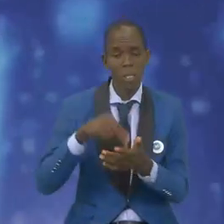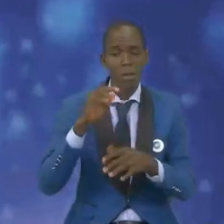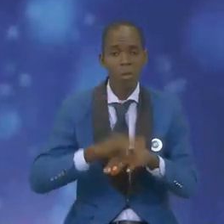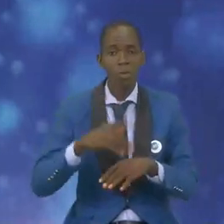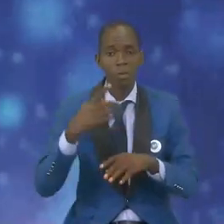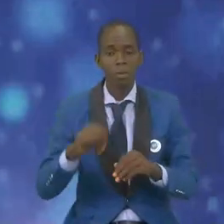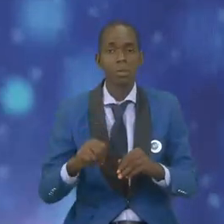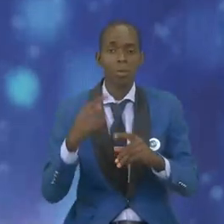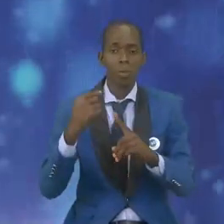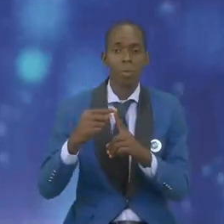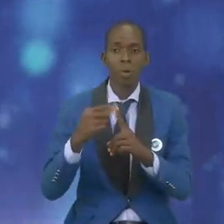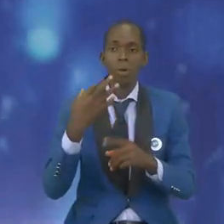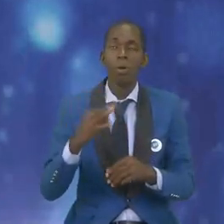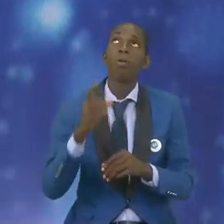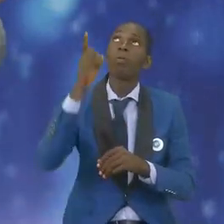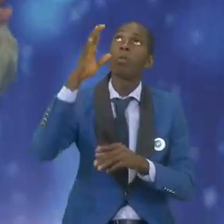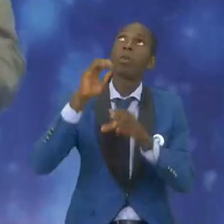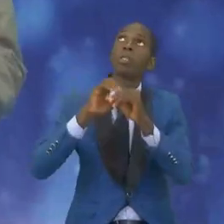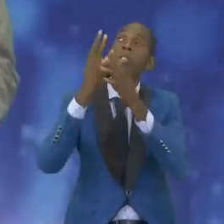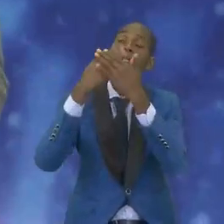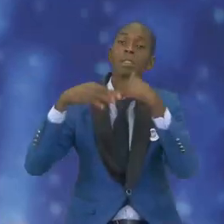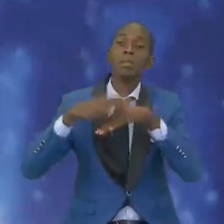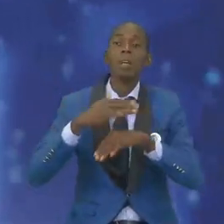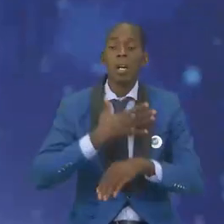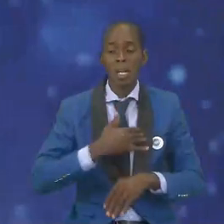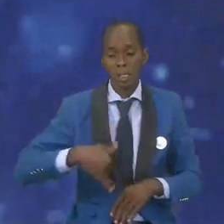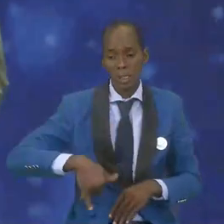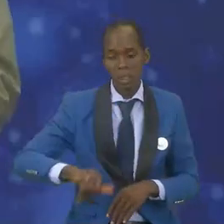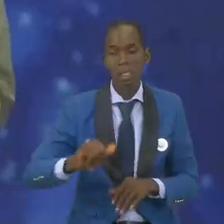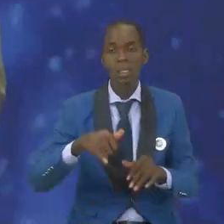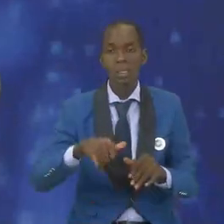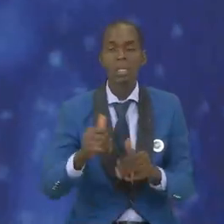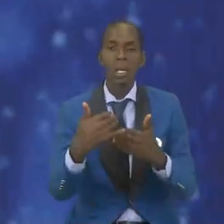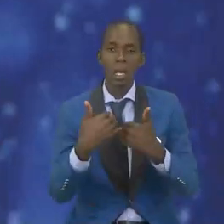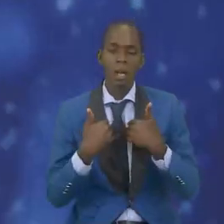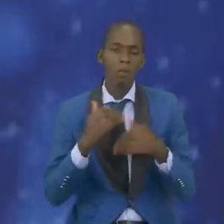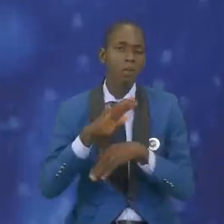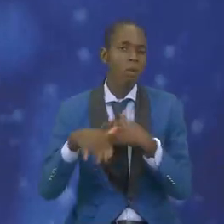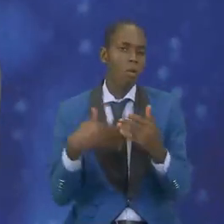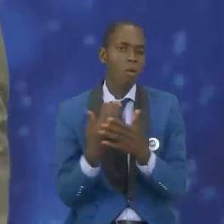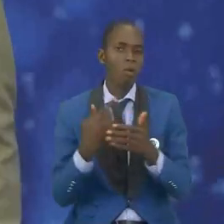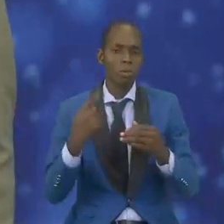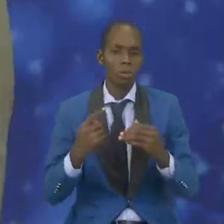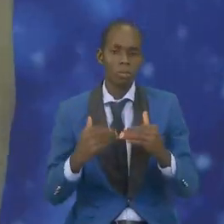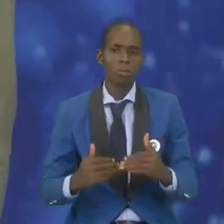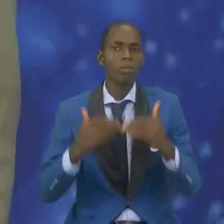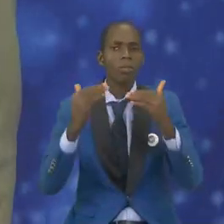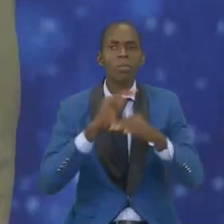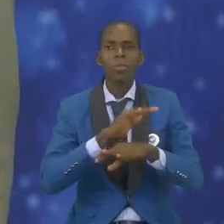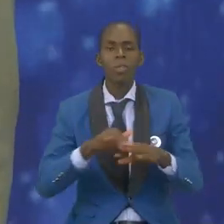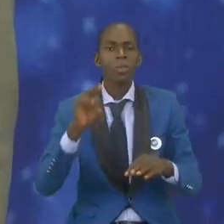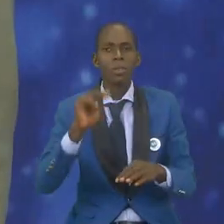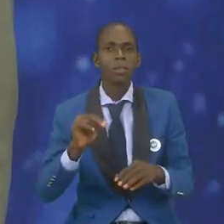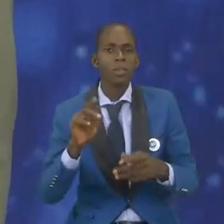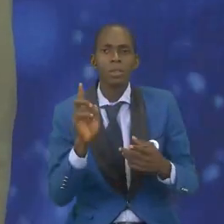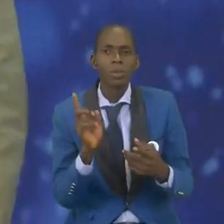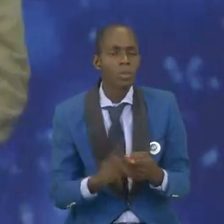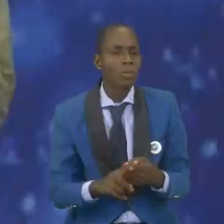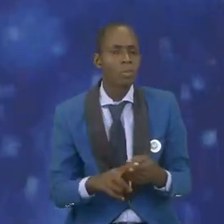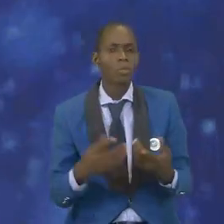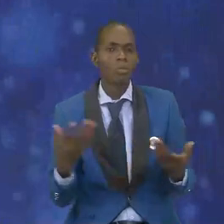le standard de la parole du Dieu du ciel. Et avoir toute la promotion que nous devrions